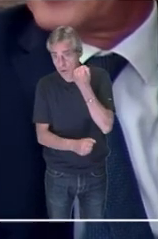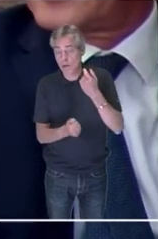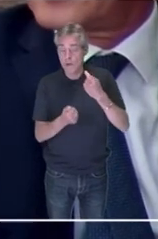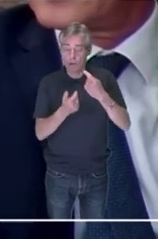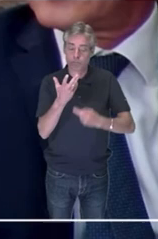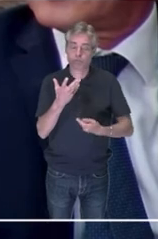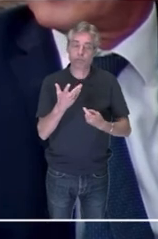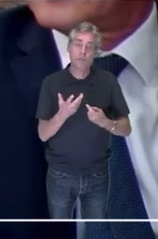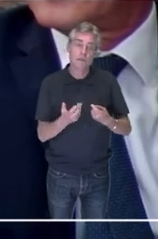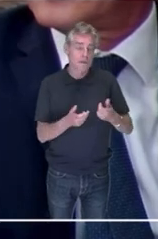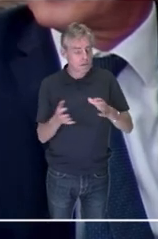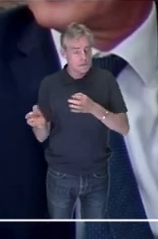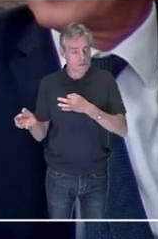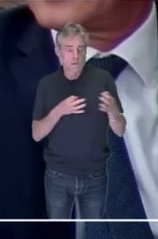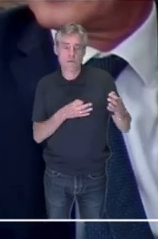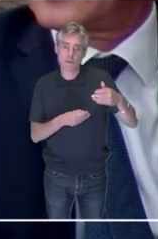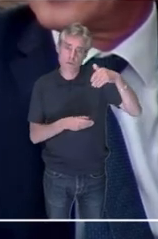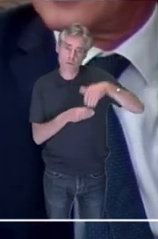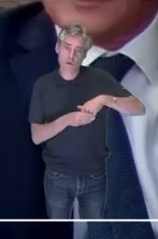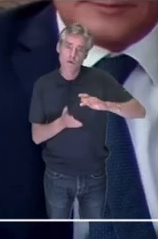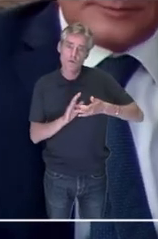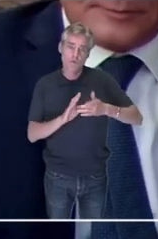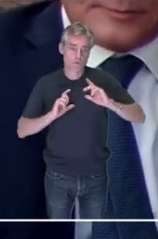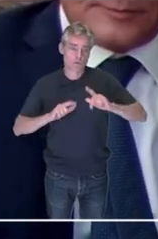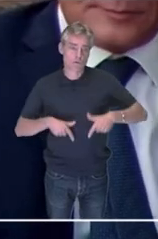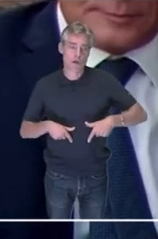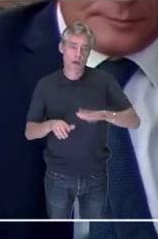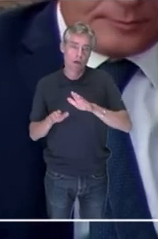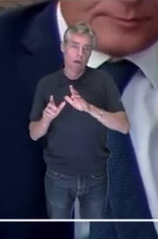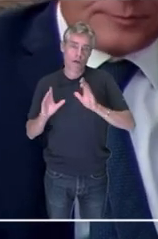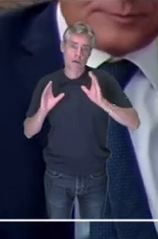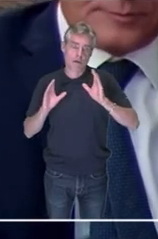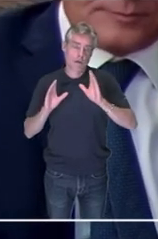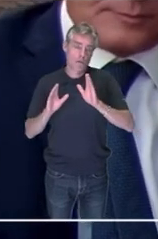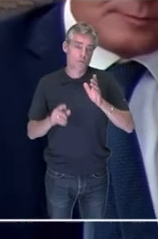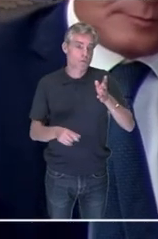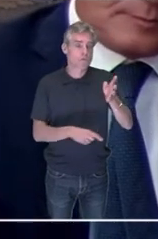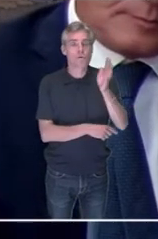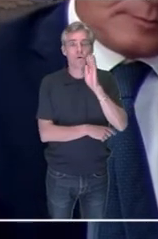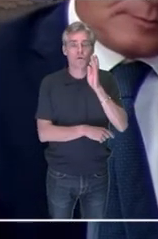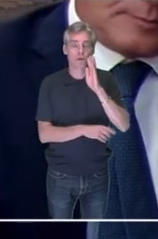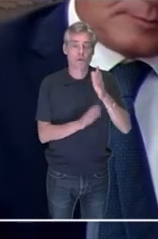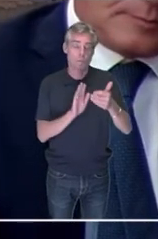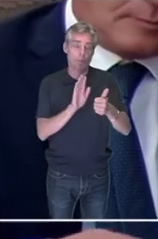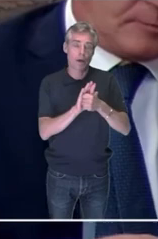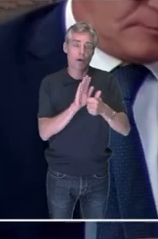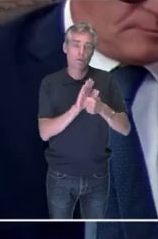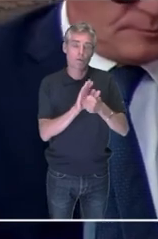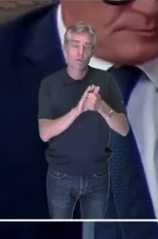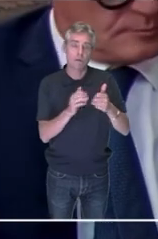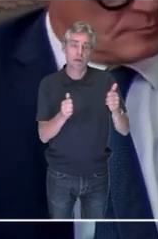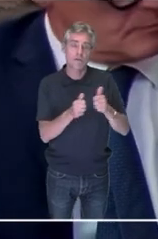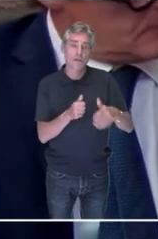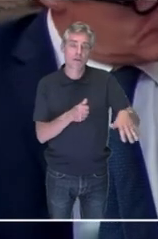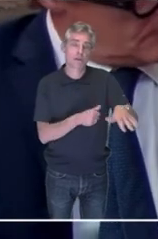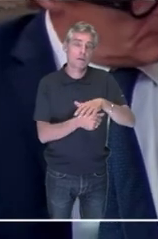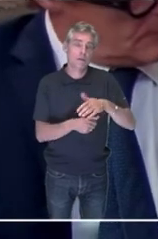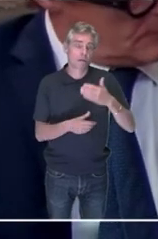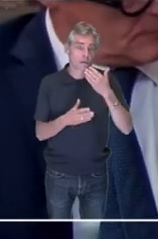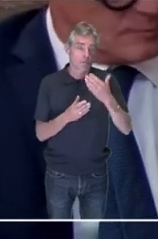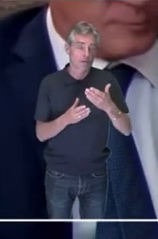sensibilisations systématiques dans l'ensemble des établissements et des conférences de parentalité autour de ces questions. Merci, Monsieur le maire.